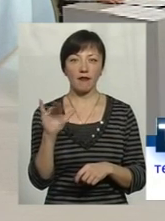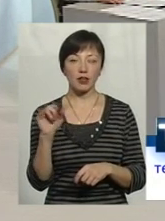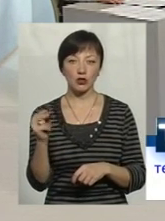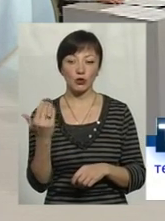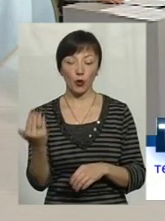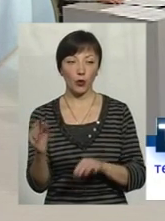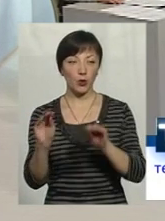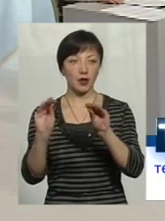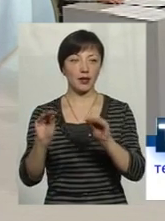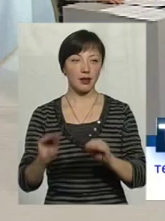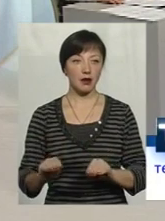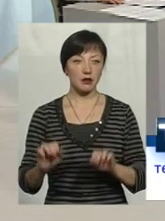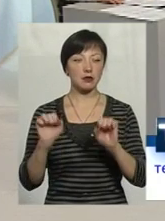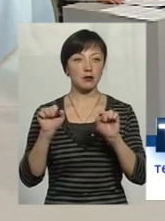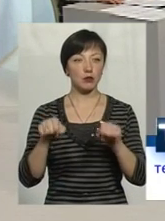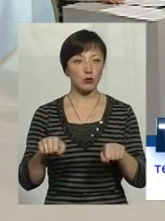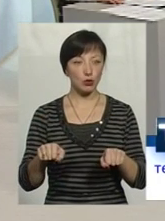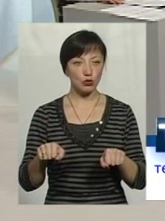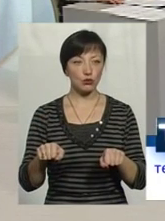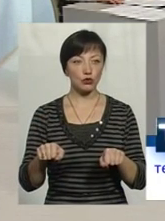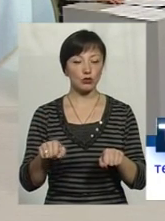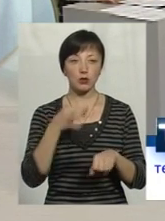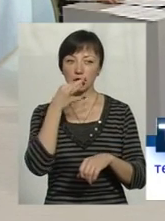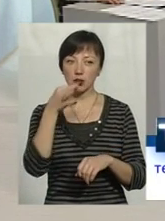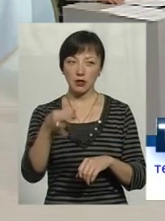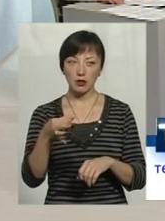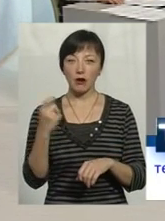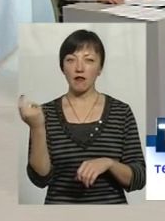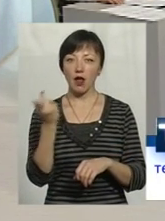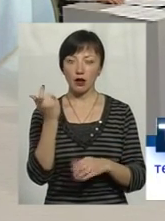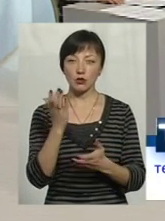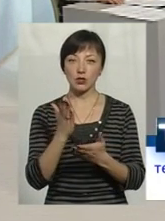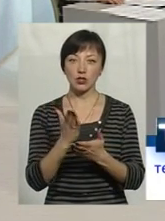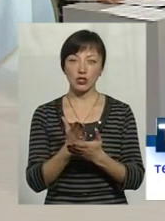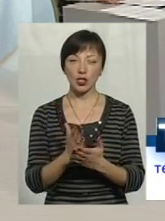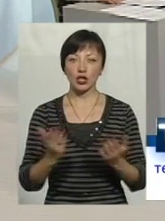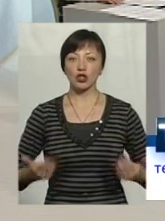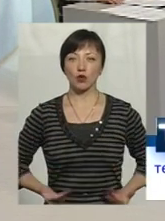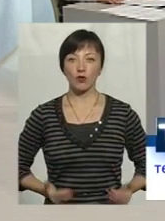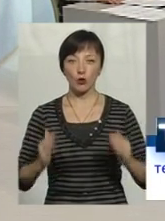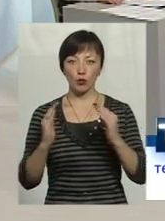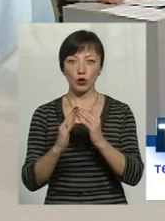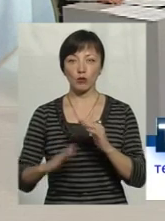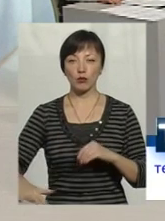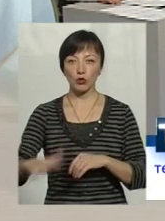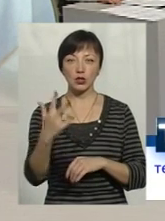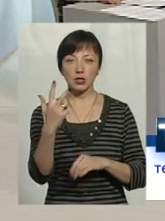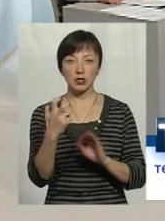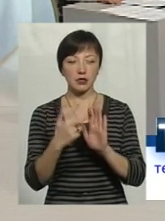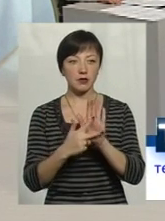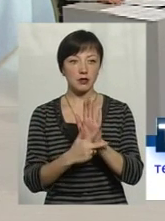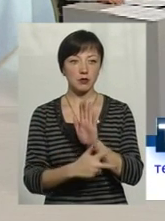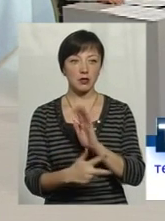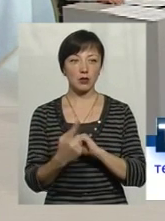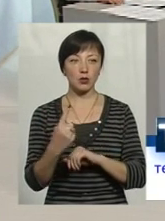його декларації можу винести у власності його житловий будинок площею